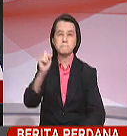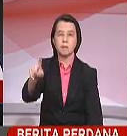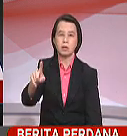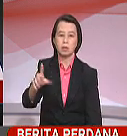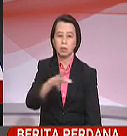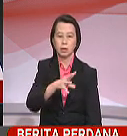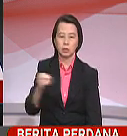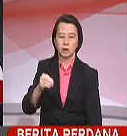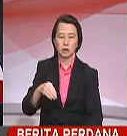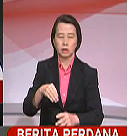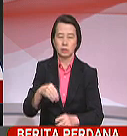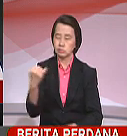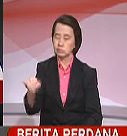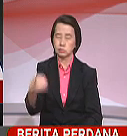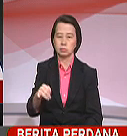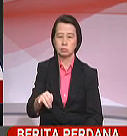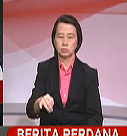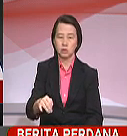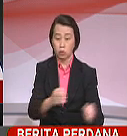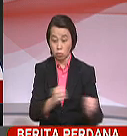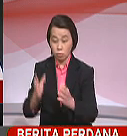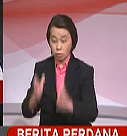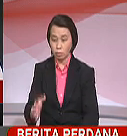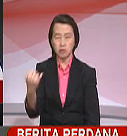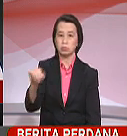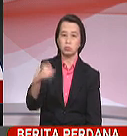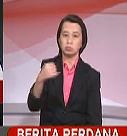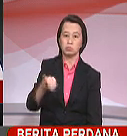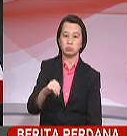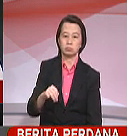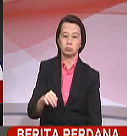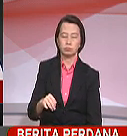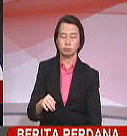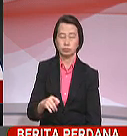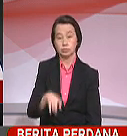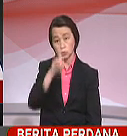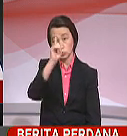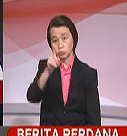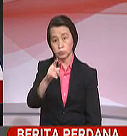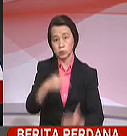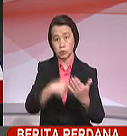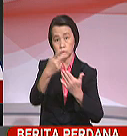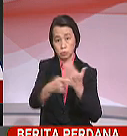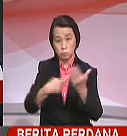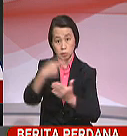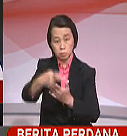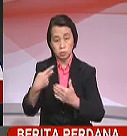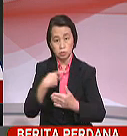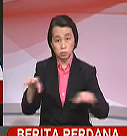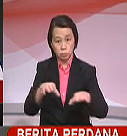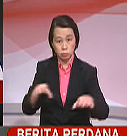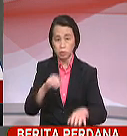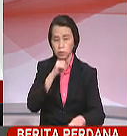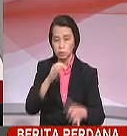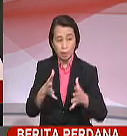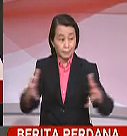dan luar daripada kemampuan organizer-organizer event. Sebenarnya event-event yang kita adakan tidaklah